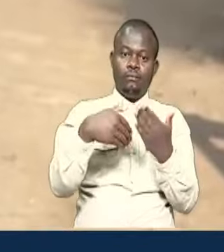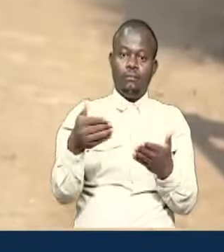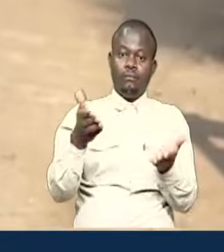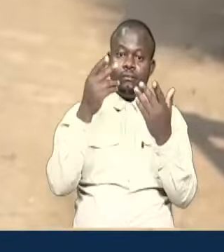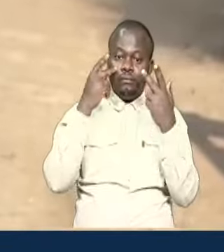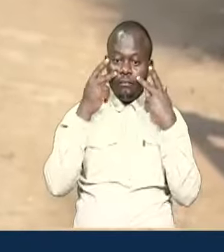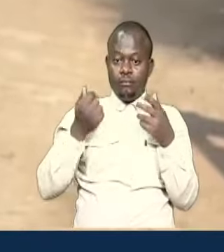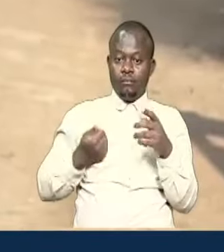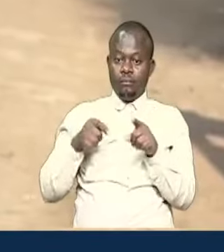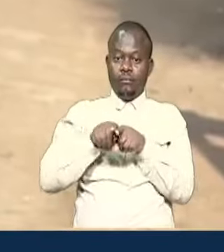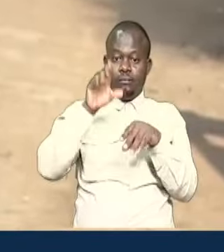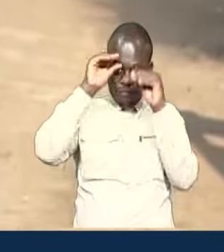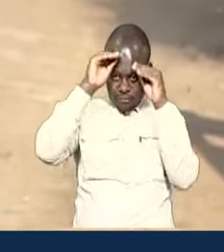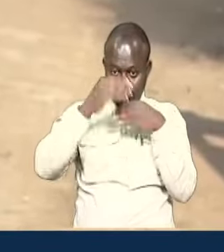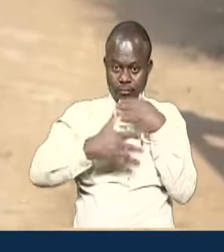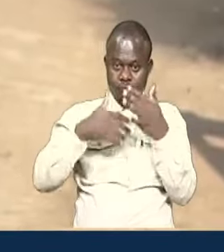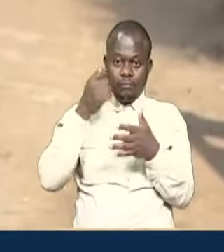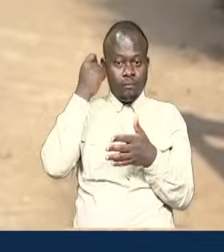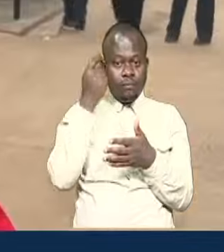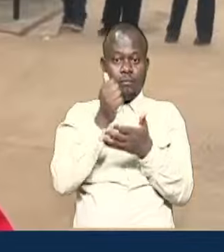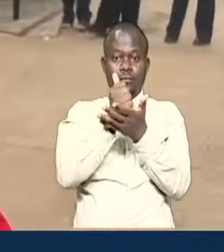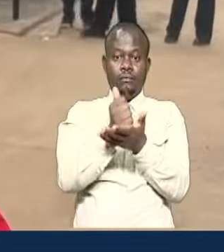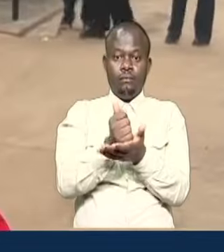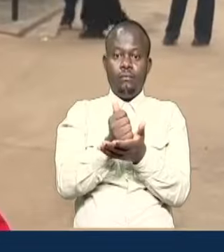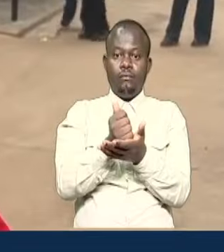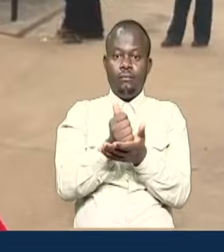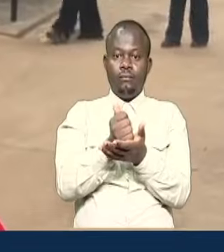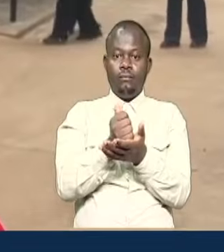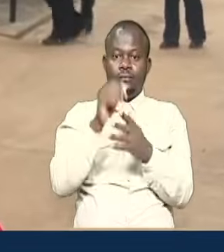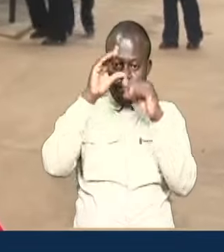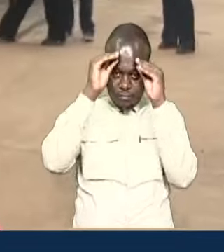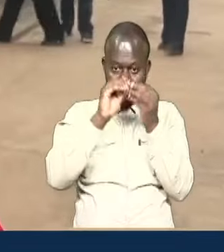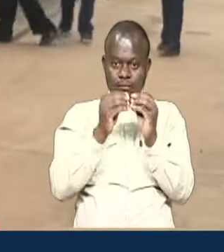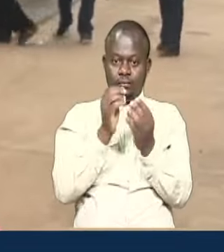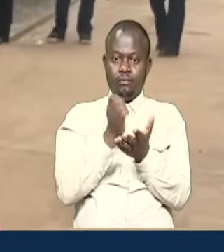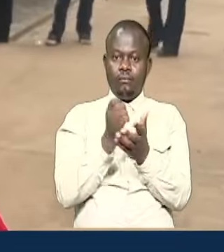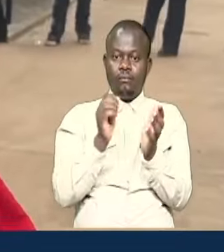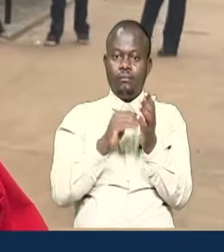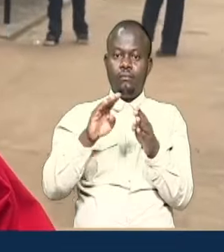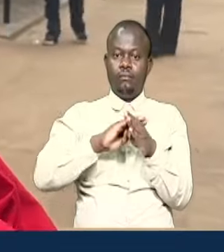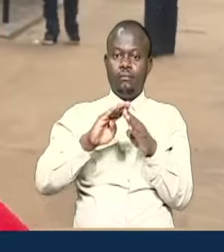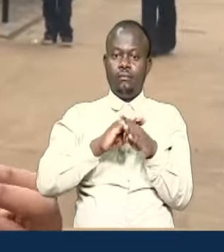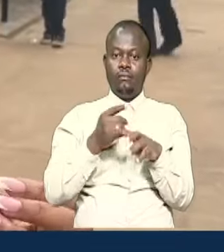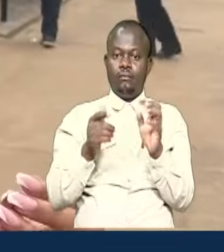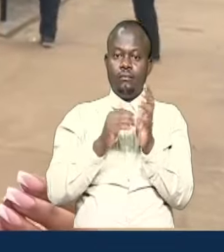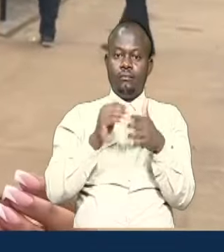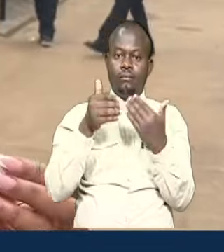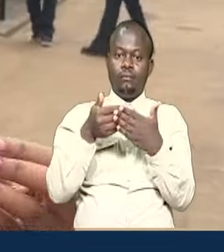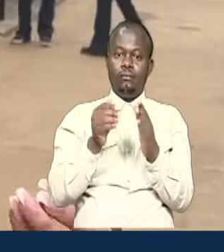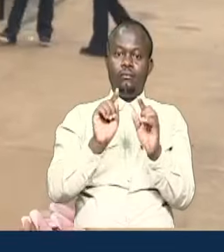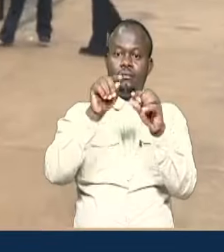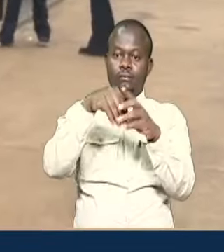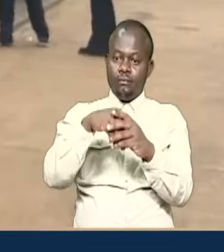ugasanga umukobwa nkanjye arimo ariga amasiyansi, bimufasha kumva yuko ashoboye. Nize math, economics mix na business and mukujya